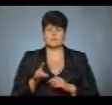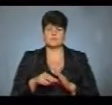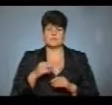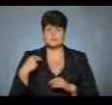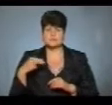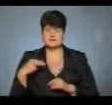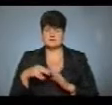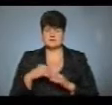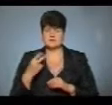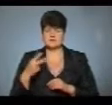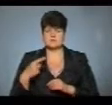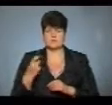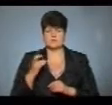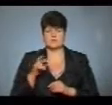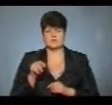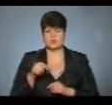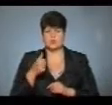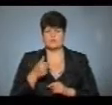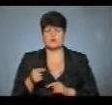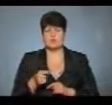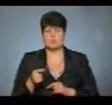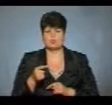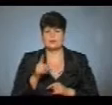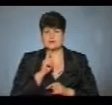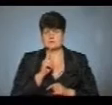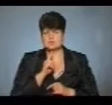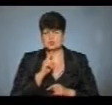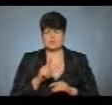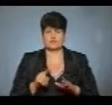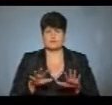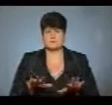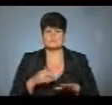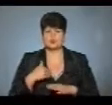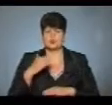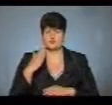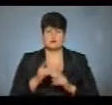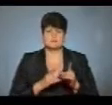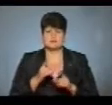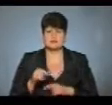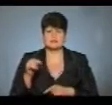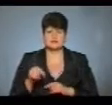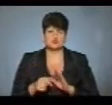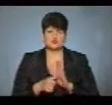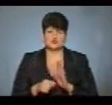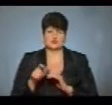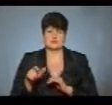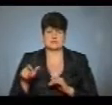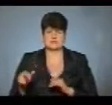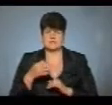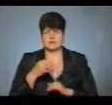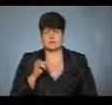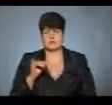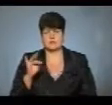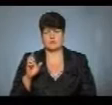відбулися 21 квітня цього року, в Тернополі тимчасово місце голосування змінили 1600 осіб, каже Ірина Бурда.